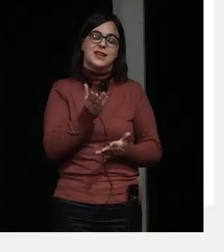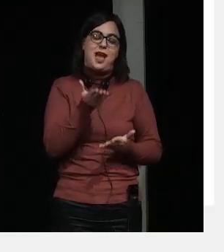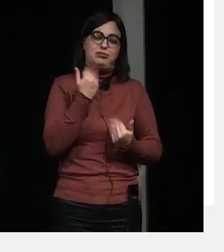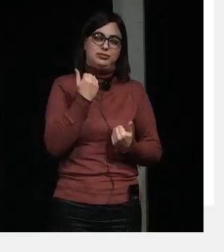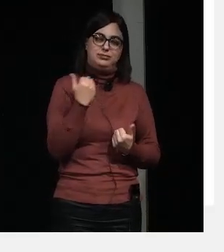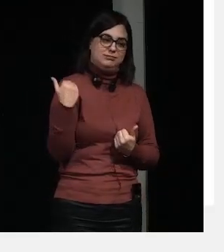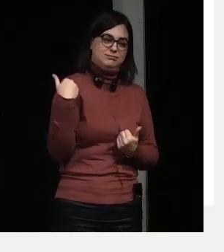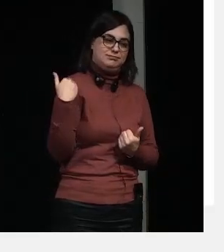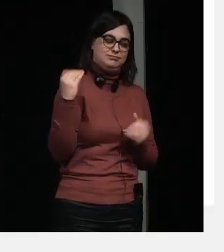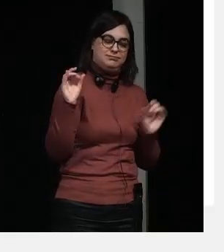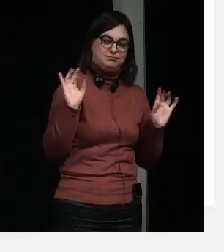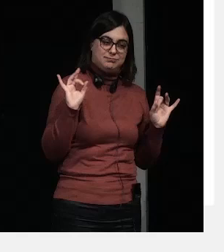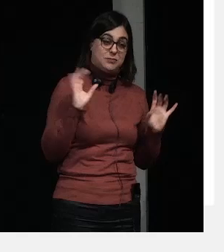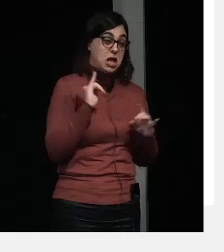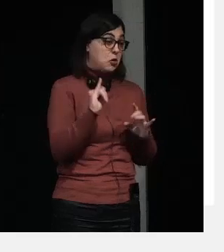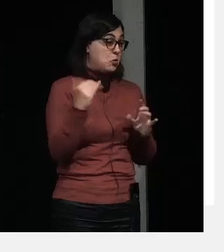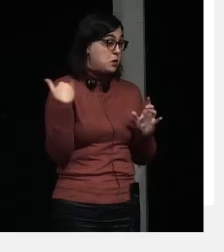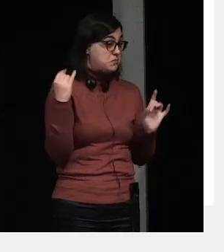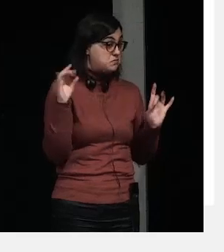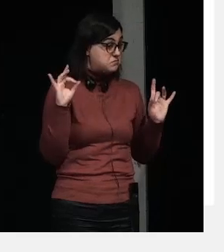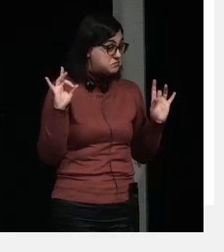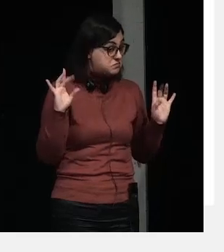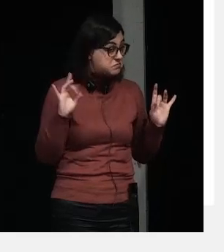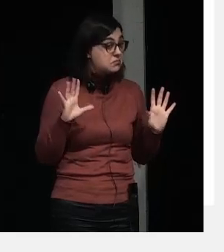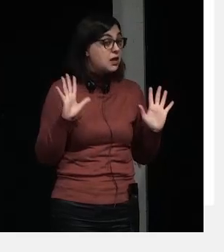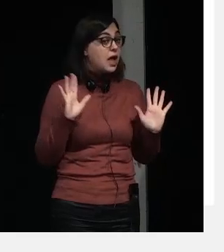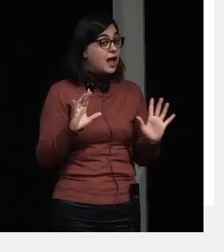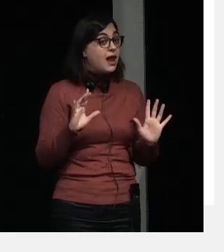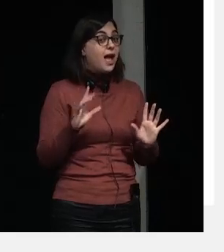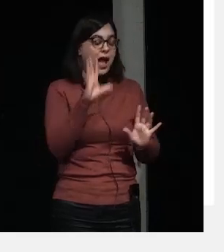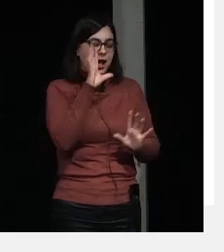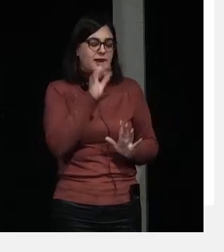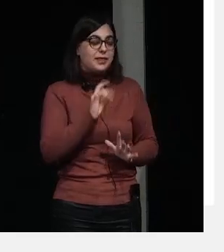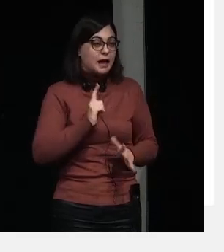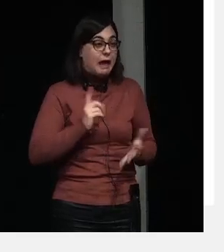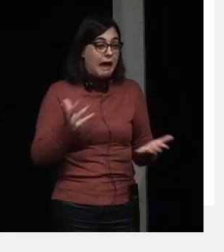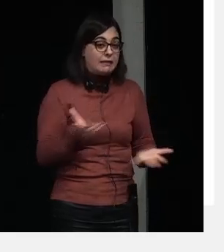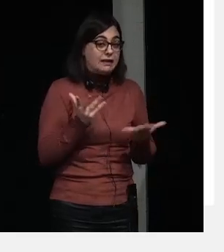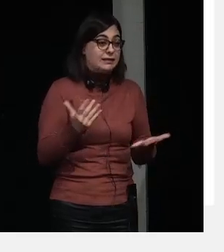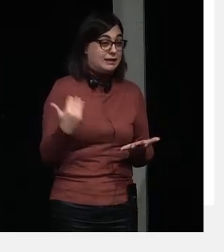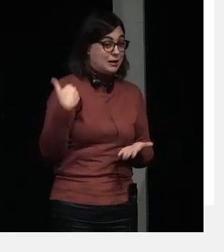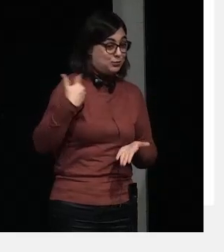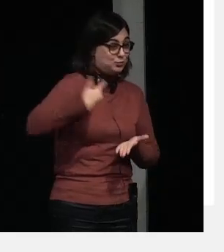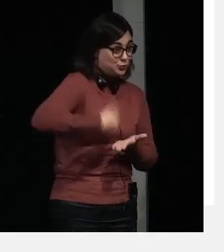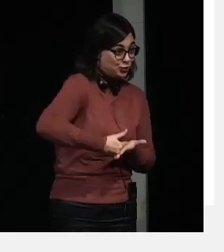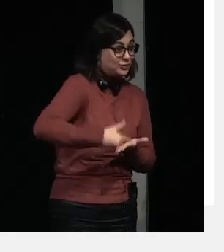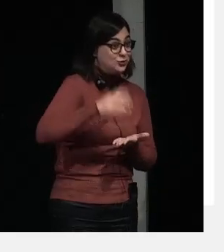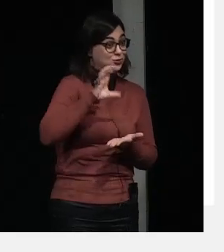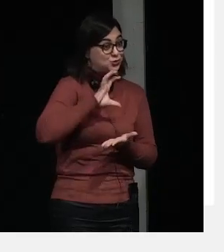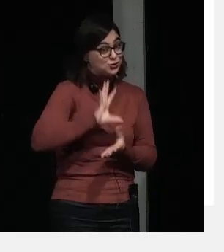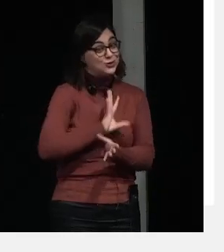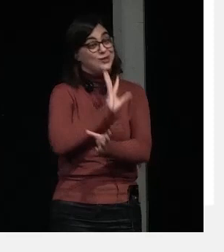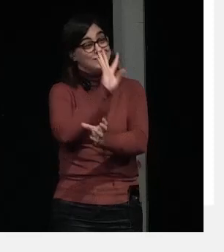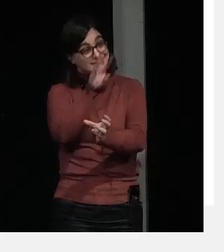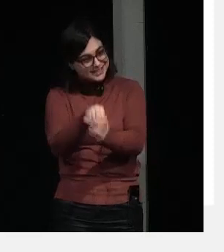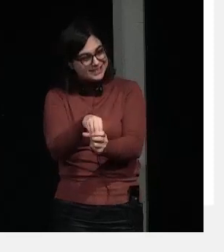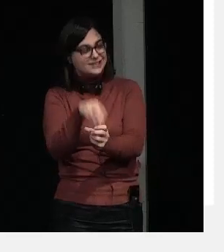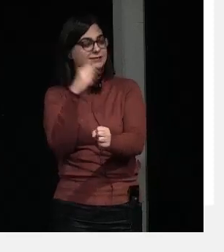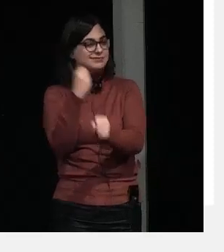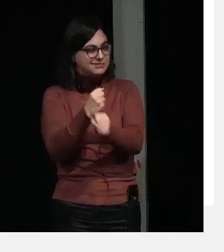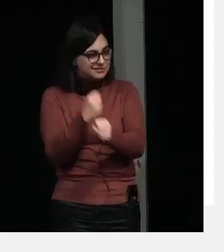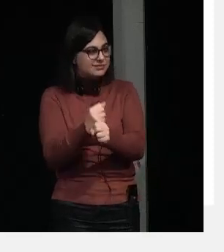έχουν πλησιάσει ακόμη, αλλά ανυπομονώ με μεγάλη χαρά να μου κάνουν αυτή την πρόταση και να ζητήσω τη συμβουλή μου.